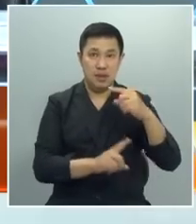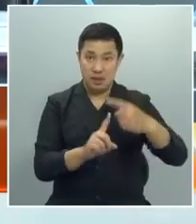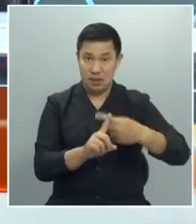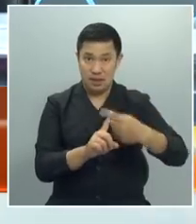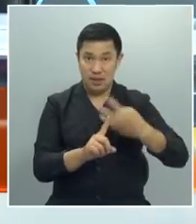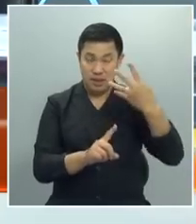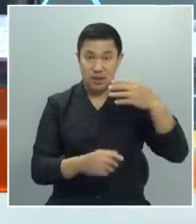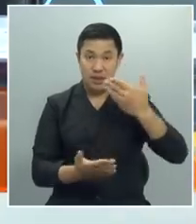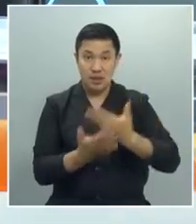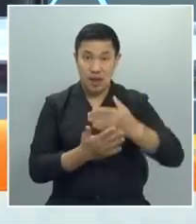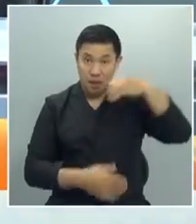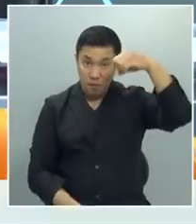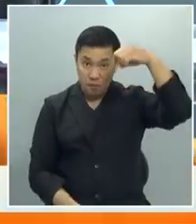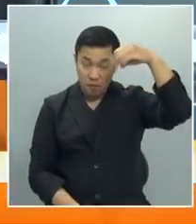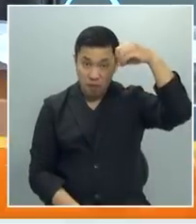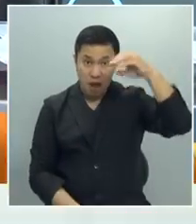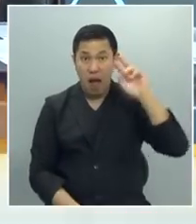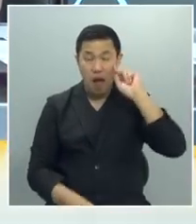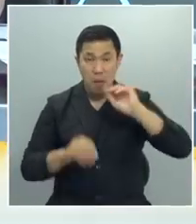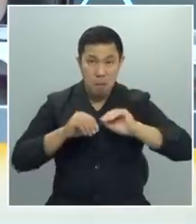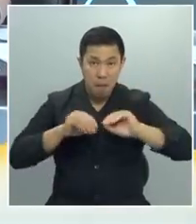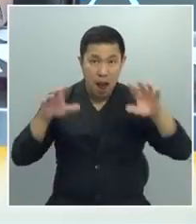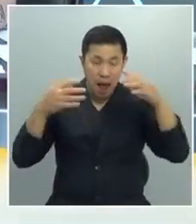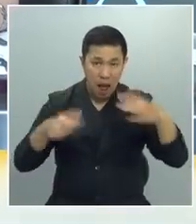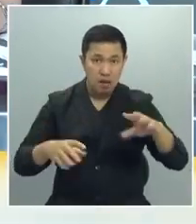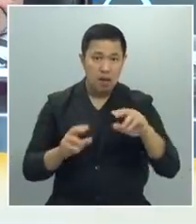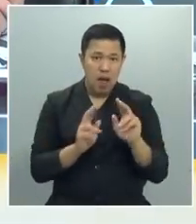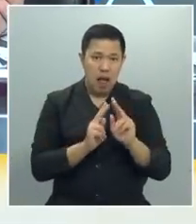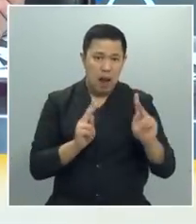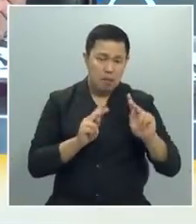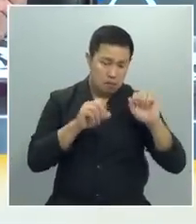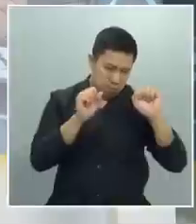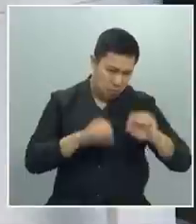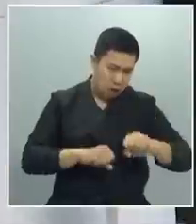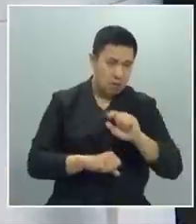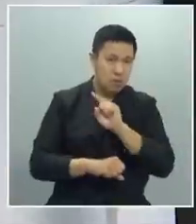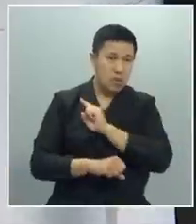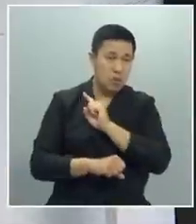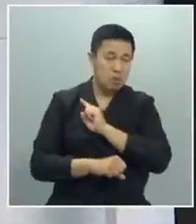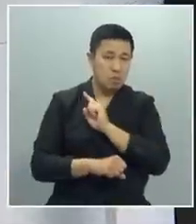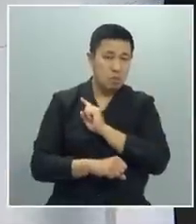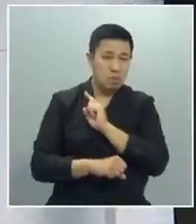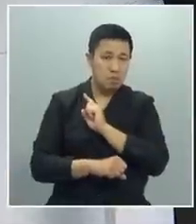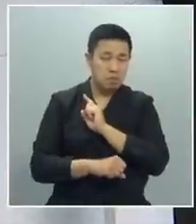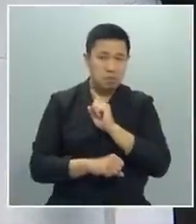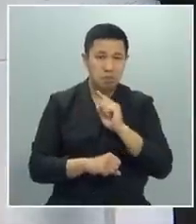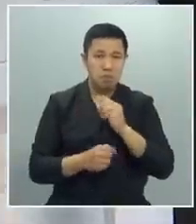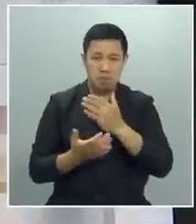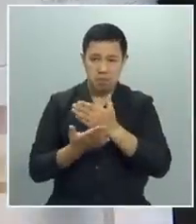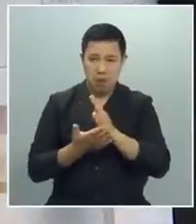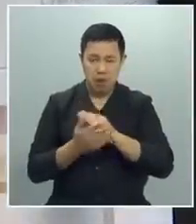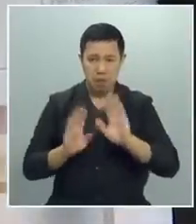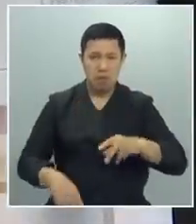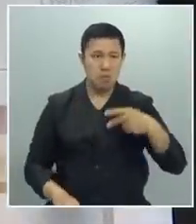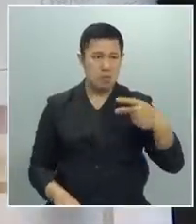ค่าไฟเราแจ้งไปเมื่อวานนี้แล้วนะครับว่ากรรมการกำกับกิจการพลังงานเขามีมติแบ่งเป็น 2อัตรา